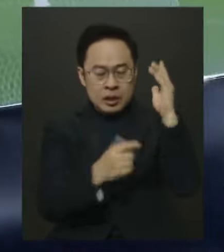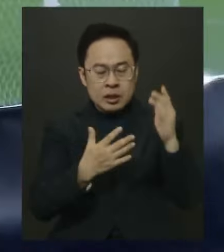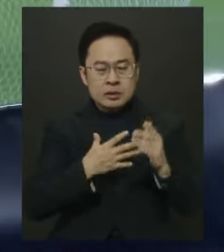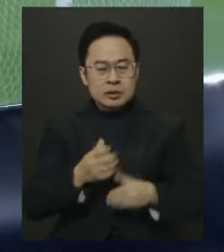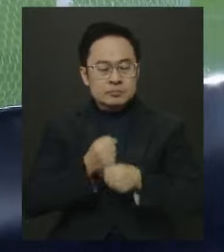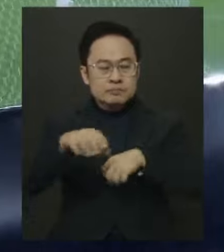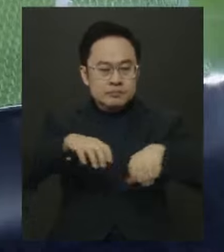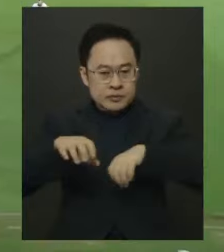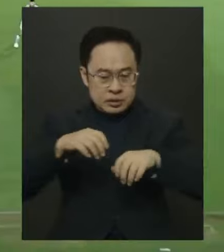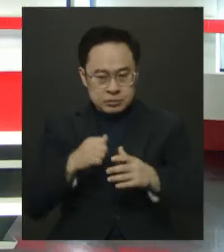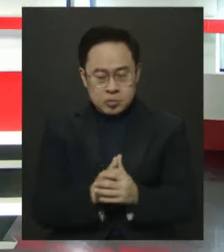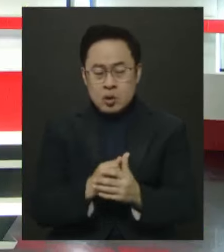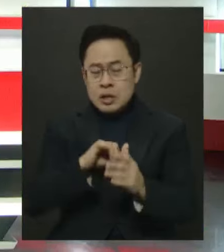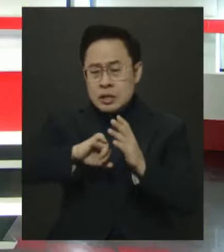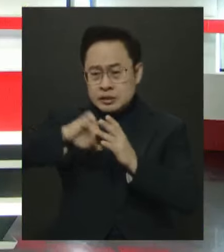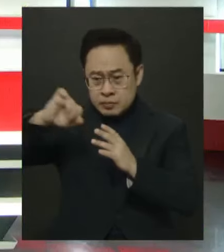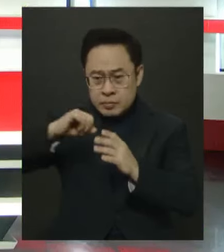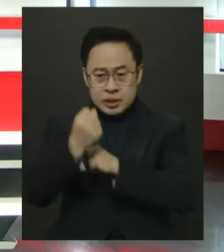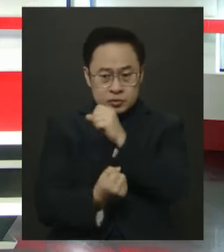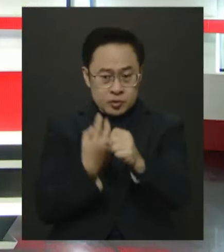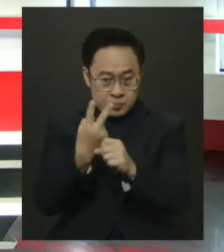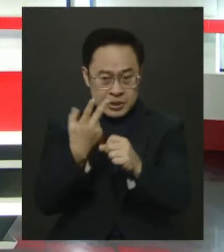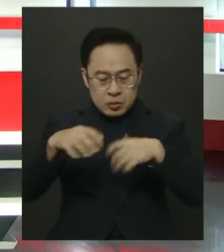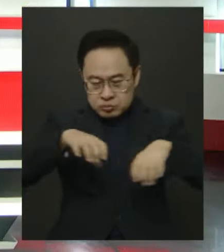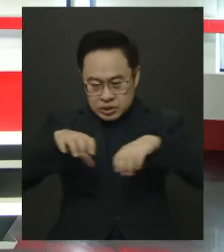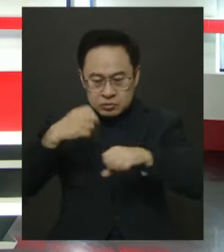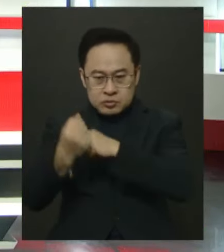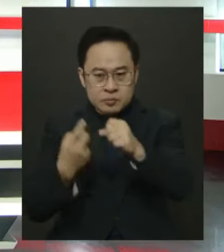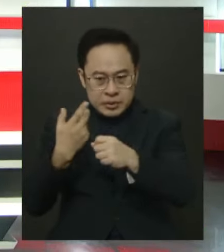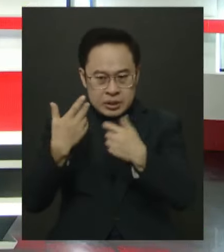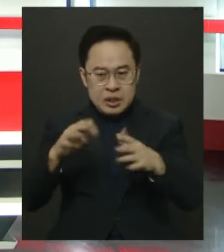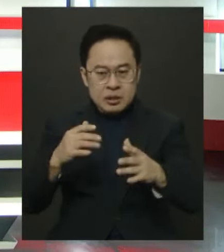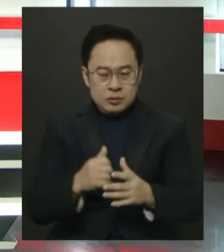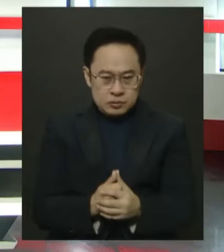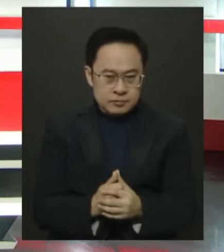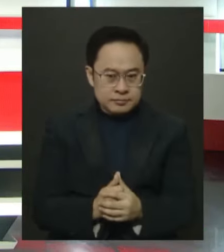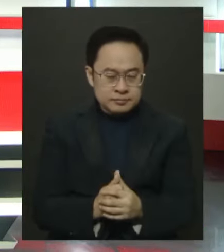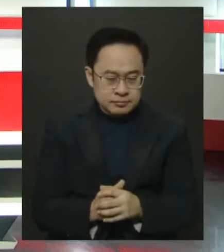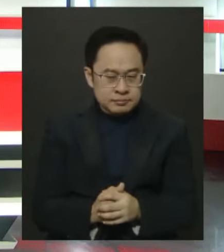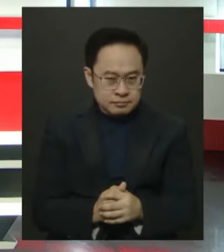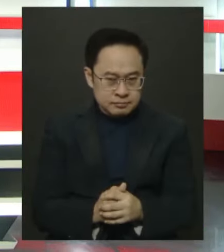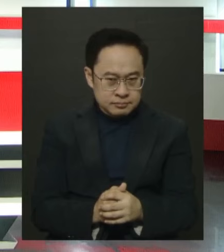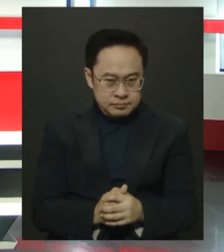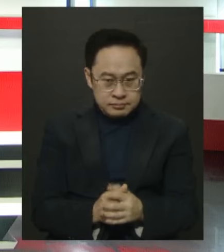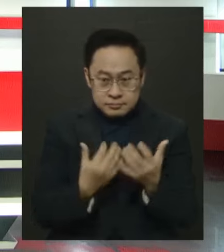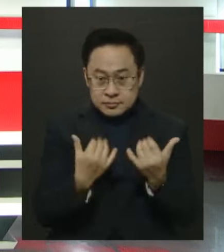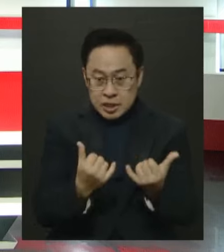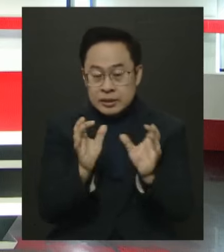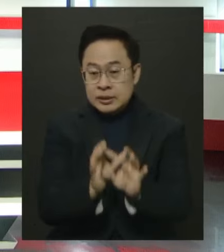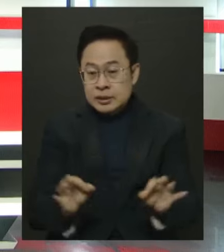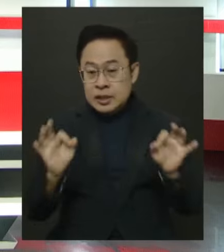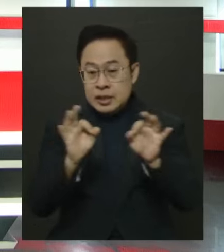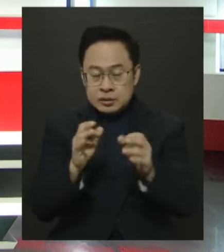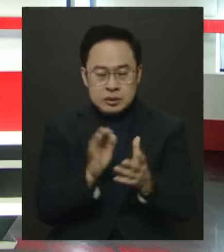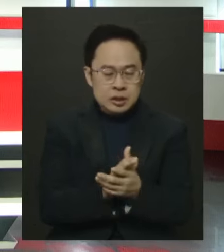ที่เราได้เห็นว่าเชียงใหม่เองเนี่ยก็มีประสบการณ์ในการจัดกีฬาครั้งนี้อยู่หลายครั้งเหมือนกันแล้วก็ด้วยเรื่องของอาจจ